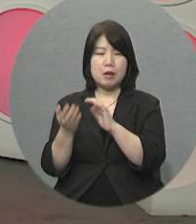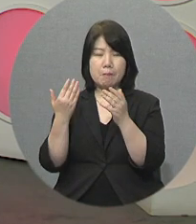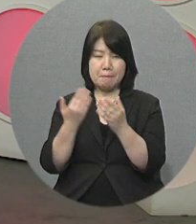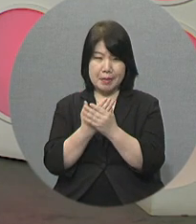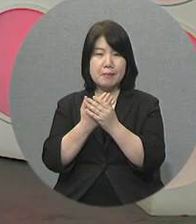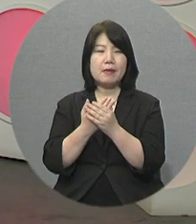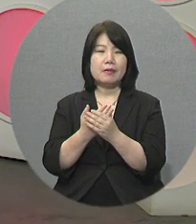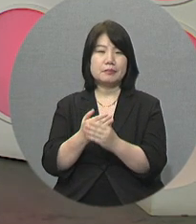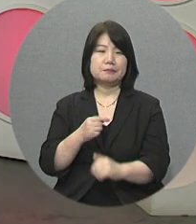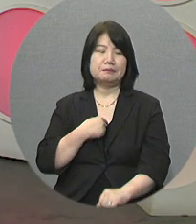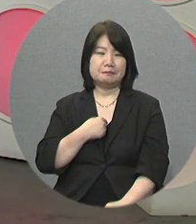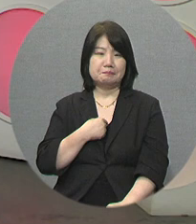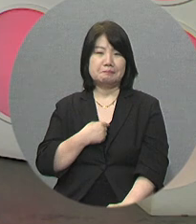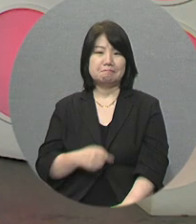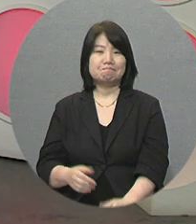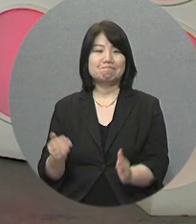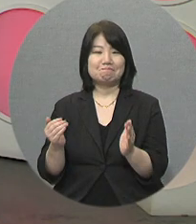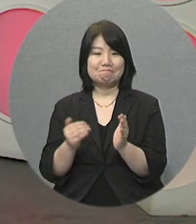끝.